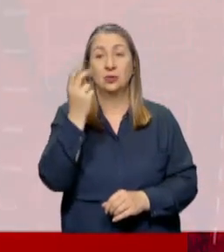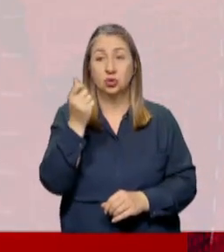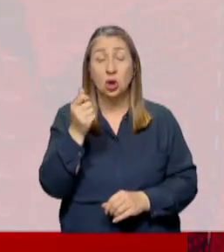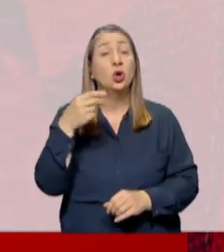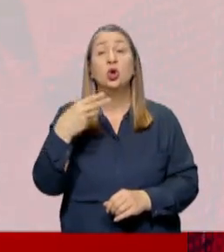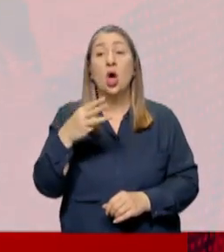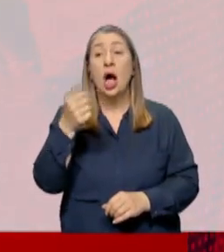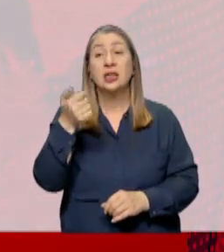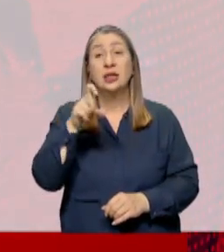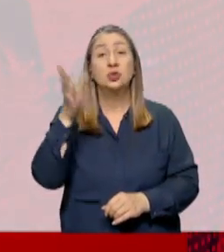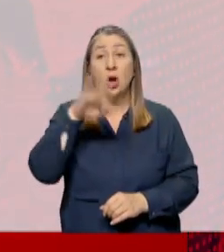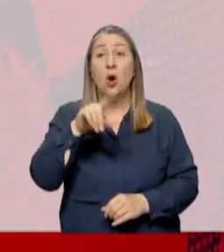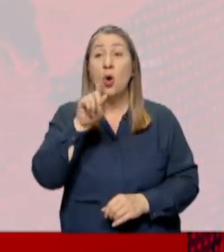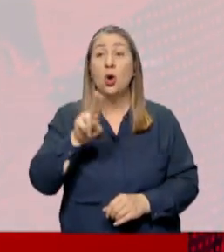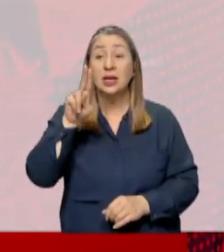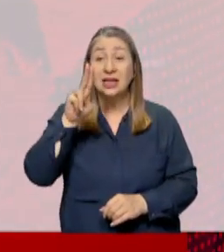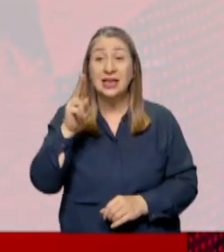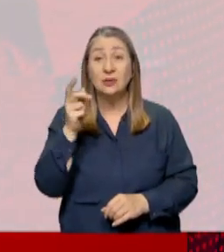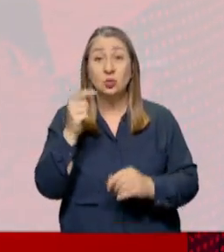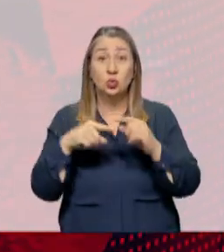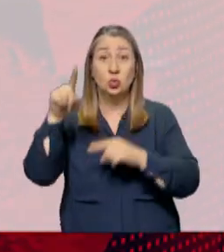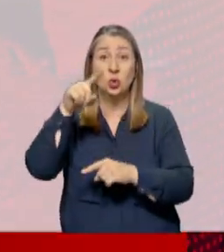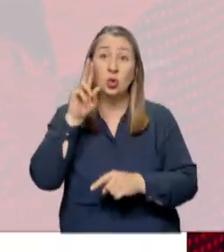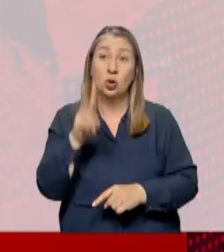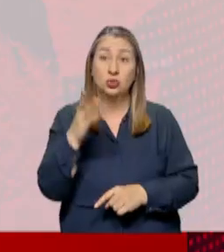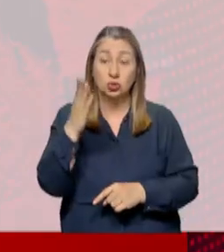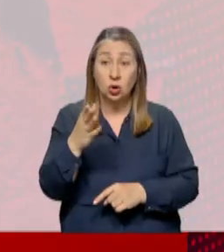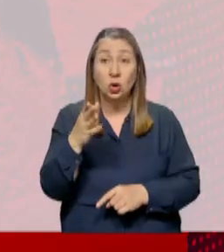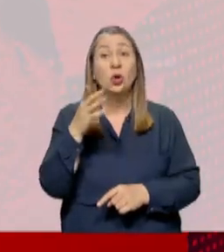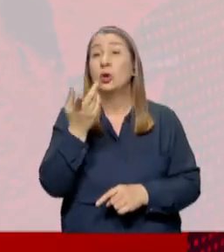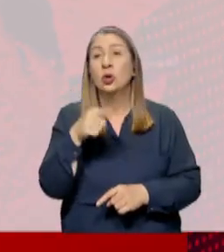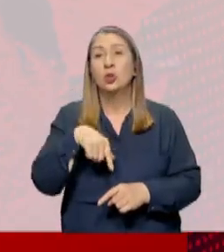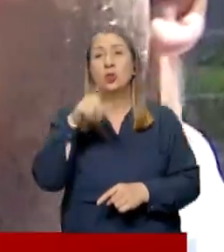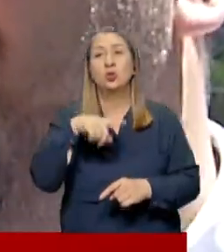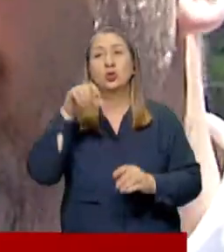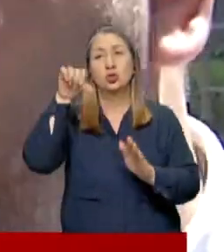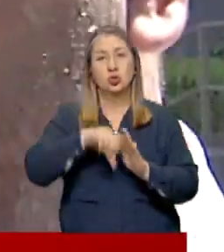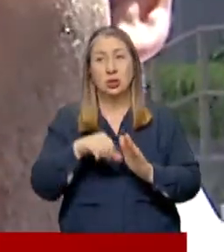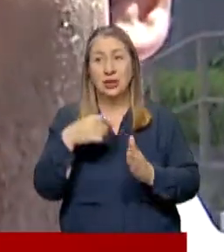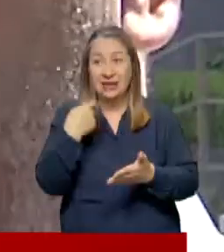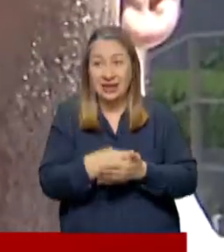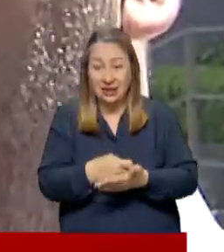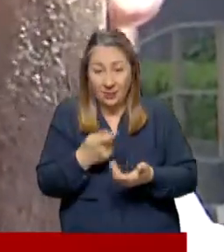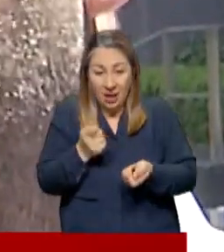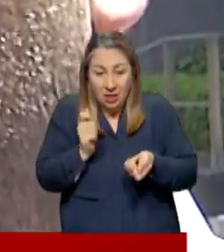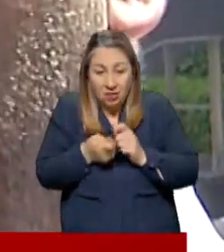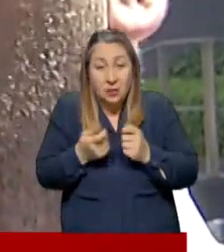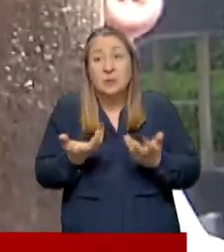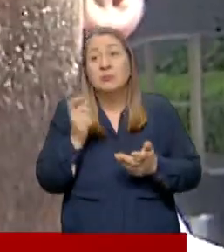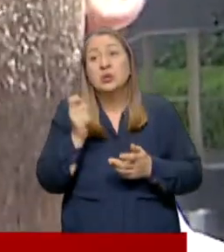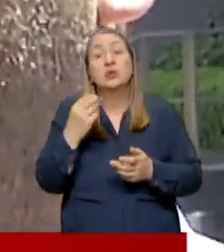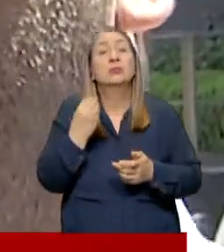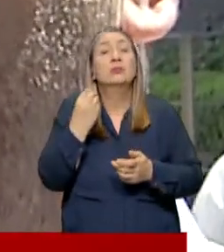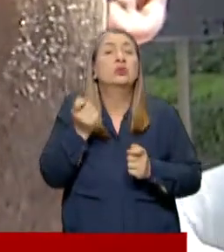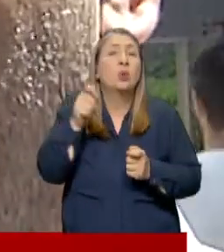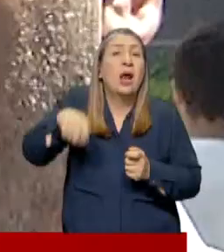ise 6 ay sonra ilk kez 17 liranın üstünü gördü. Günü ise düşüşle kapattı. Nakiti de çeviremediğimiz için